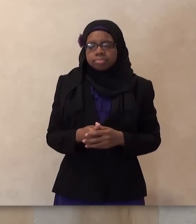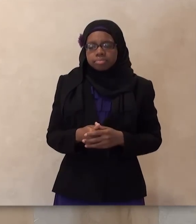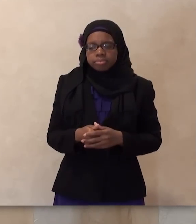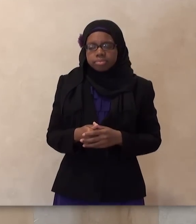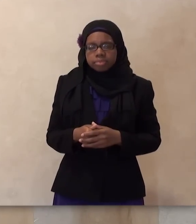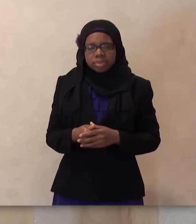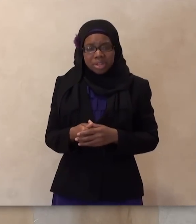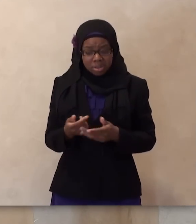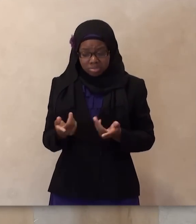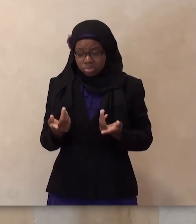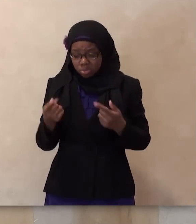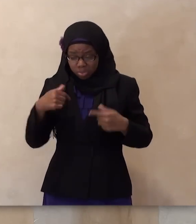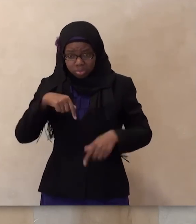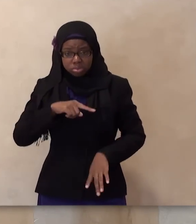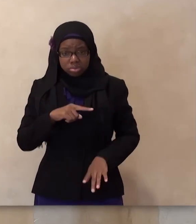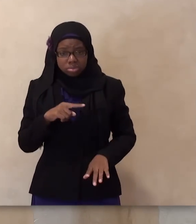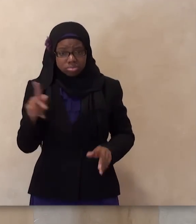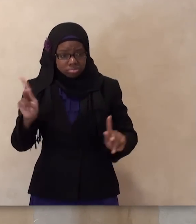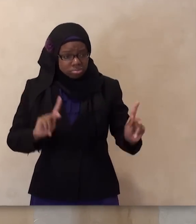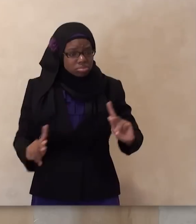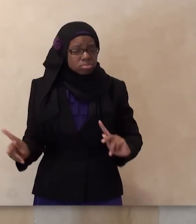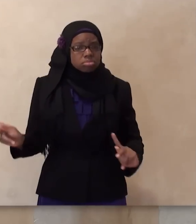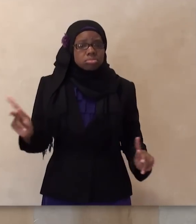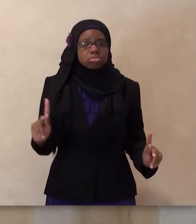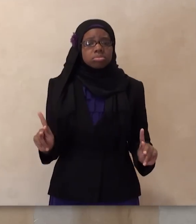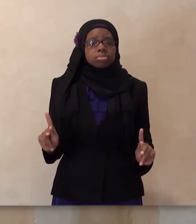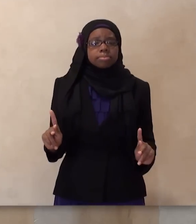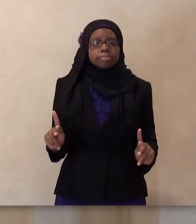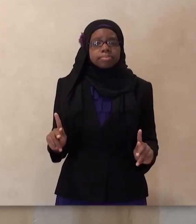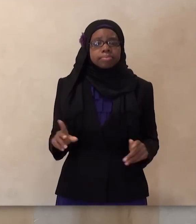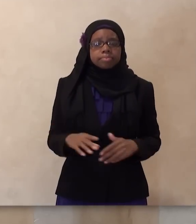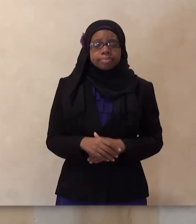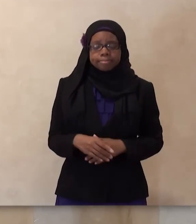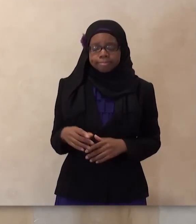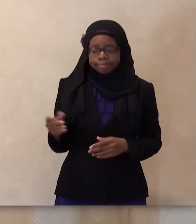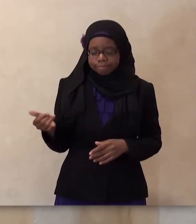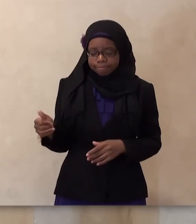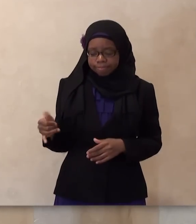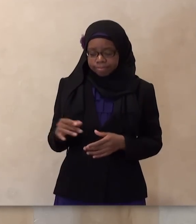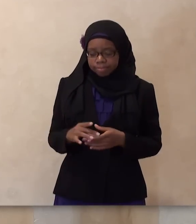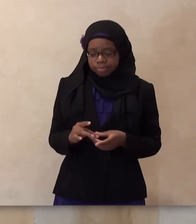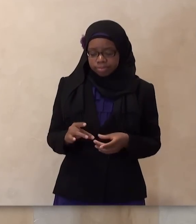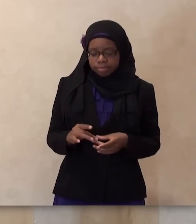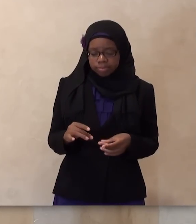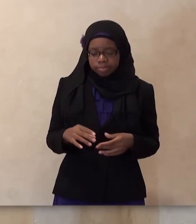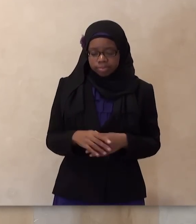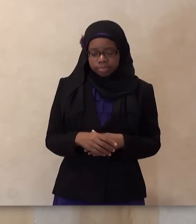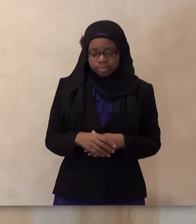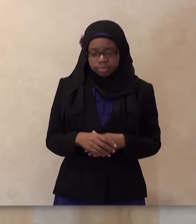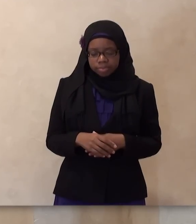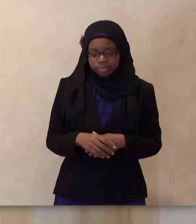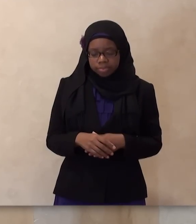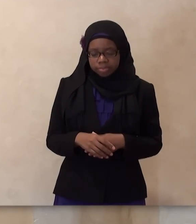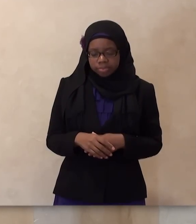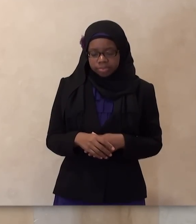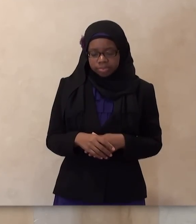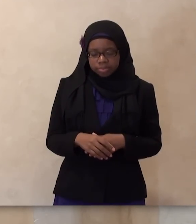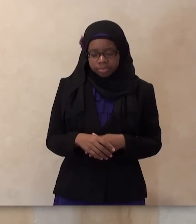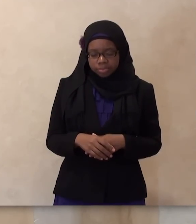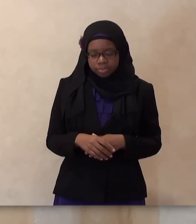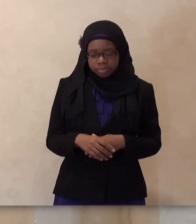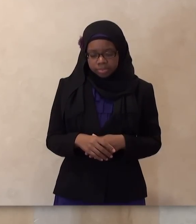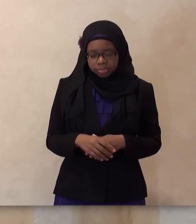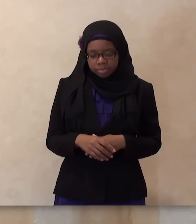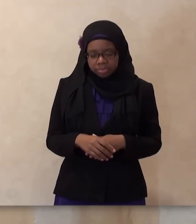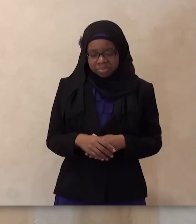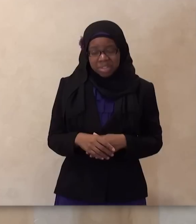to human beings, وَلَمْ تَكُلْ لَهُ فِئَةٌ يَنْصُرُونَ مِنْ دُونِ اللَّهِ وَمَا كَانَ مُنْتَصِرًا. Then he had no group of men to help him against